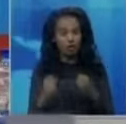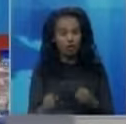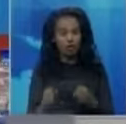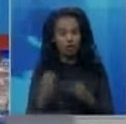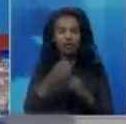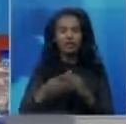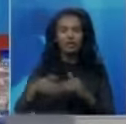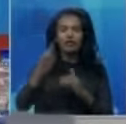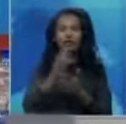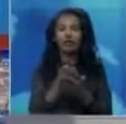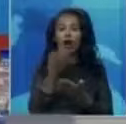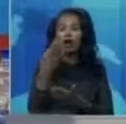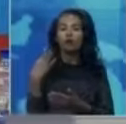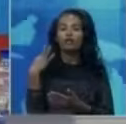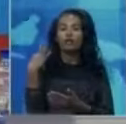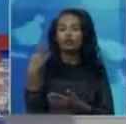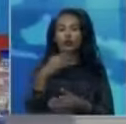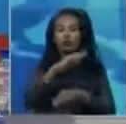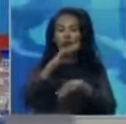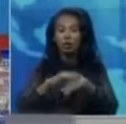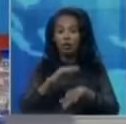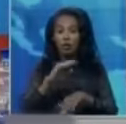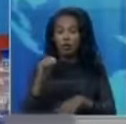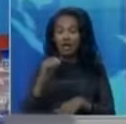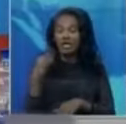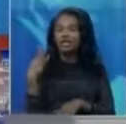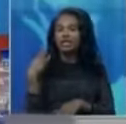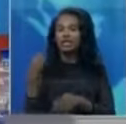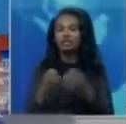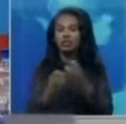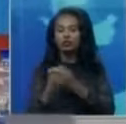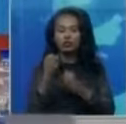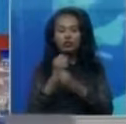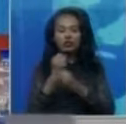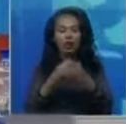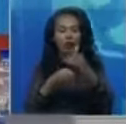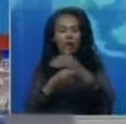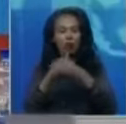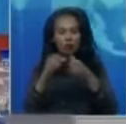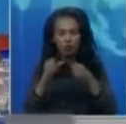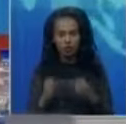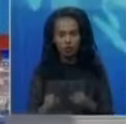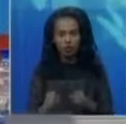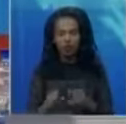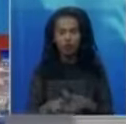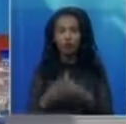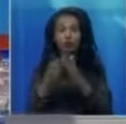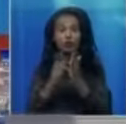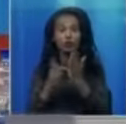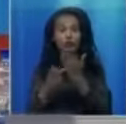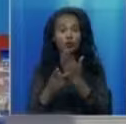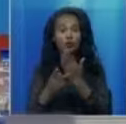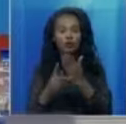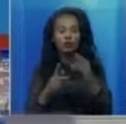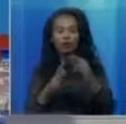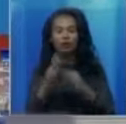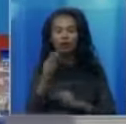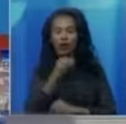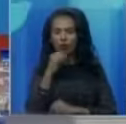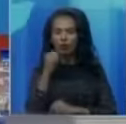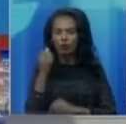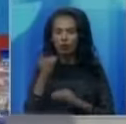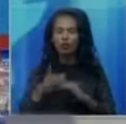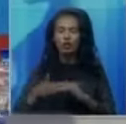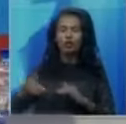ከፍተኛ ሀብት ለግል ሴክተር በመመደቡና የግል ሴክተሩ ወደ ስራ መግባት በመቻሉ፣ የተጀመሩ ፕሮጀክቶች እንዳይቋረጡ